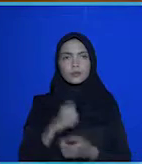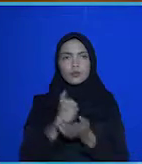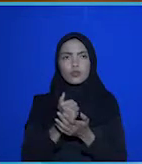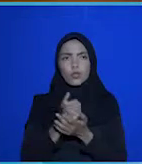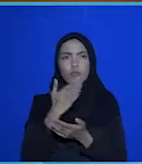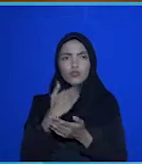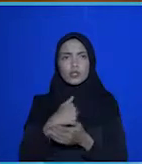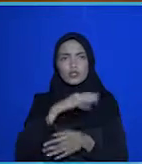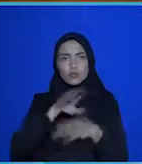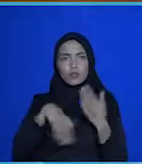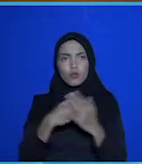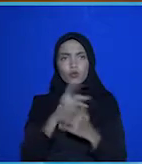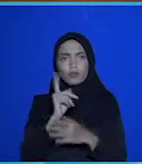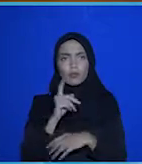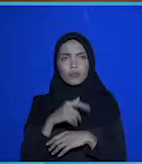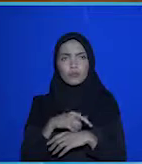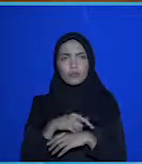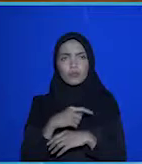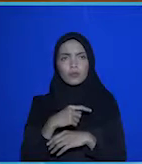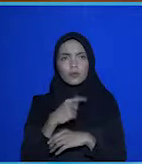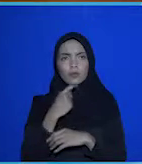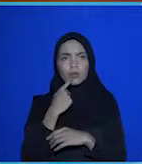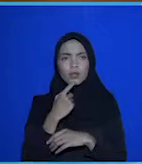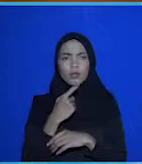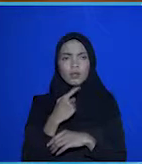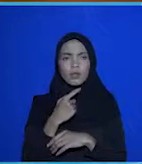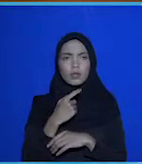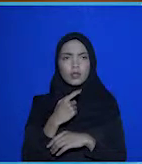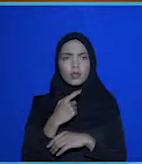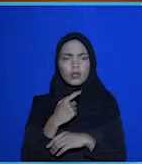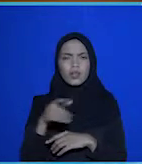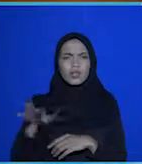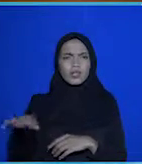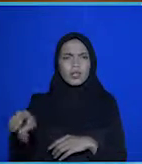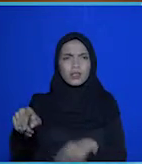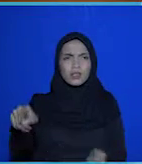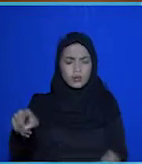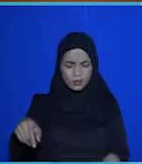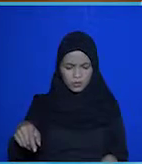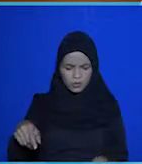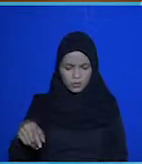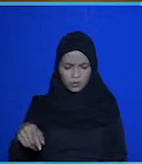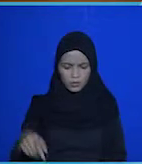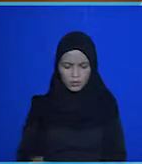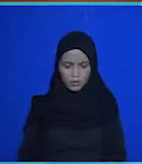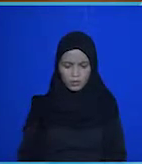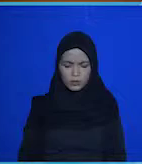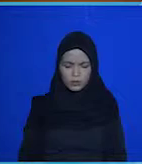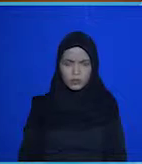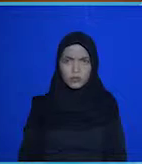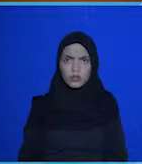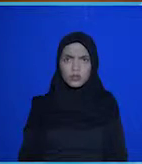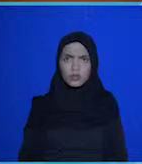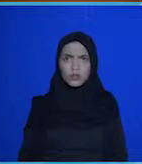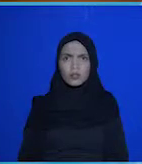ya milik kita semua karena memang untuk perencanaan rencana aksi ini ya program rencana